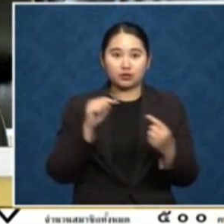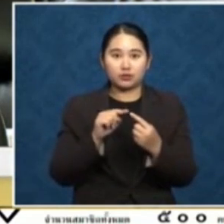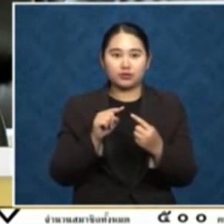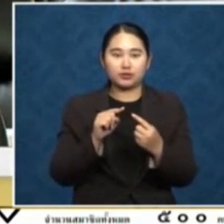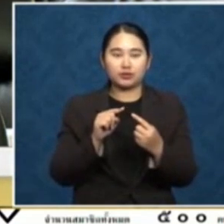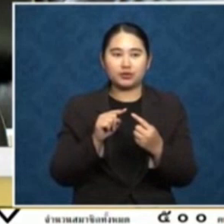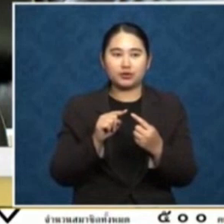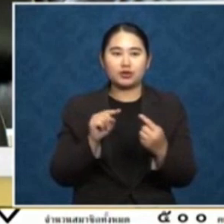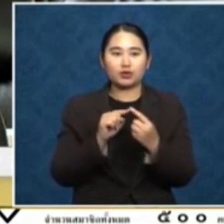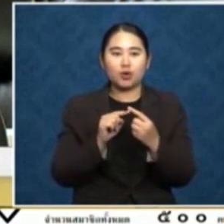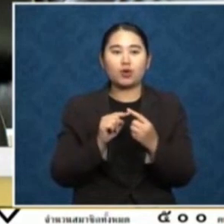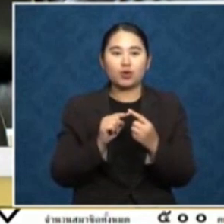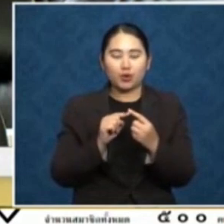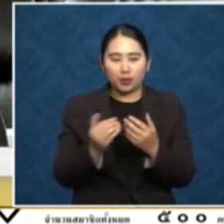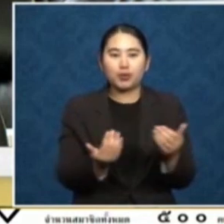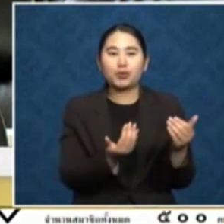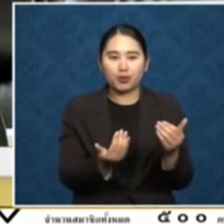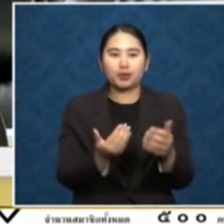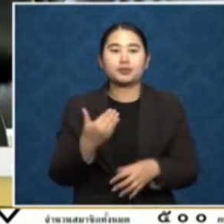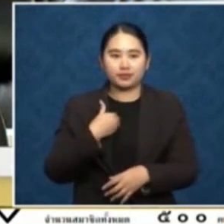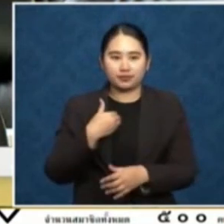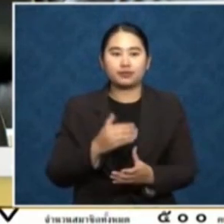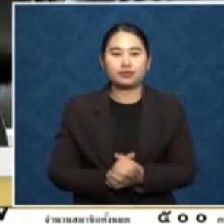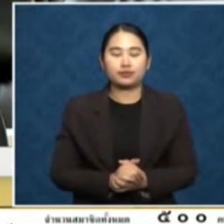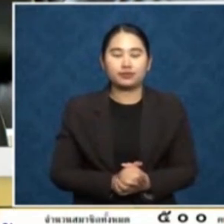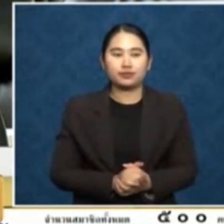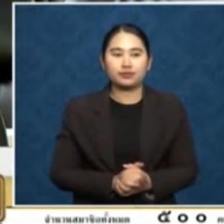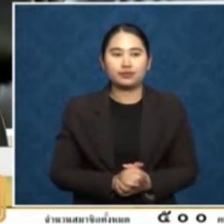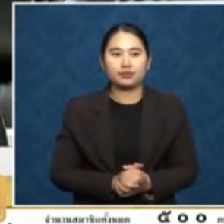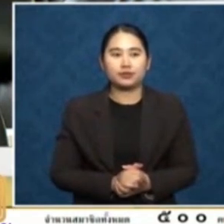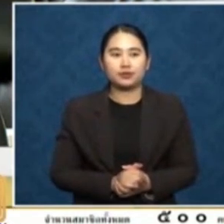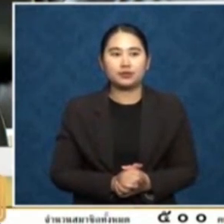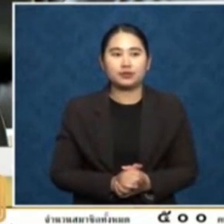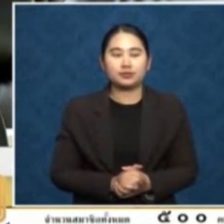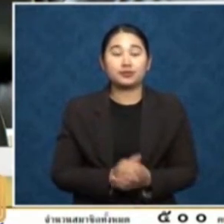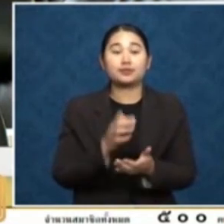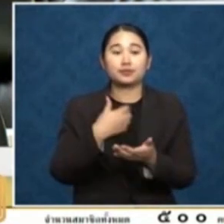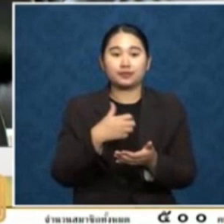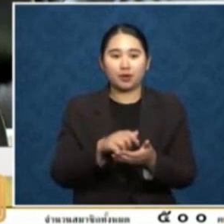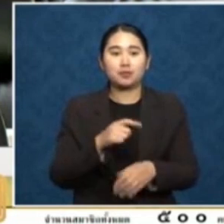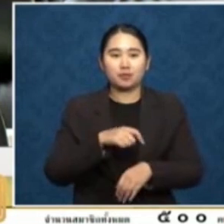แก่พ่อแม่เด็กนะครับแต่ปัญหาเกิดต่อตัวเด็กเป็นประเด็น